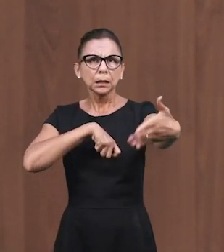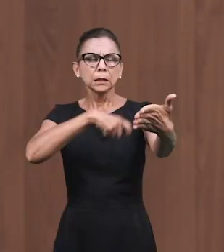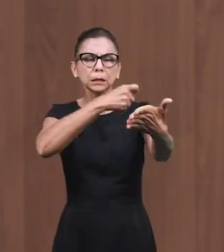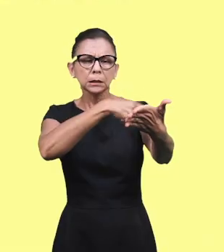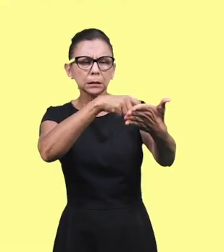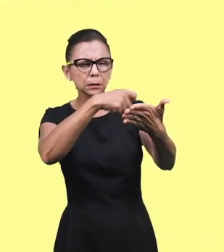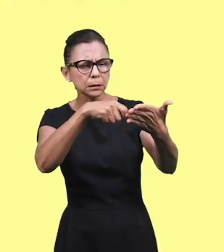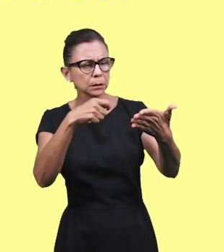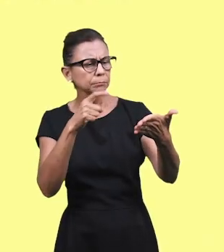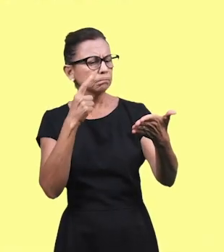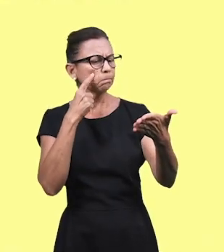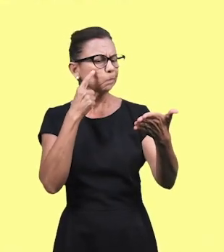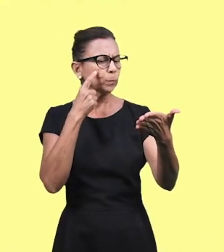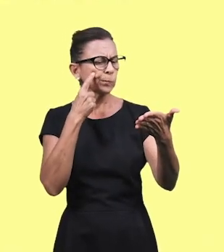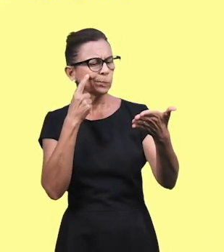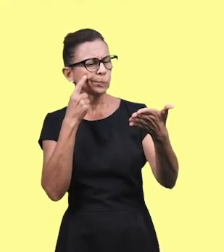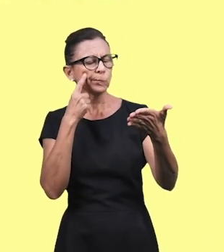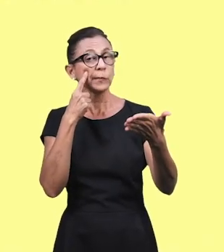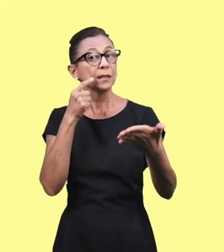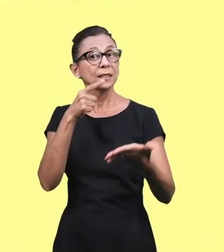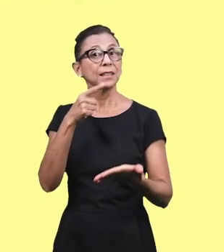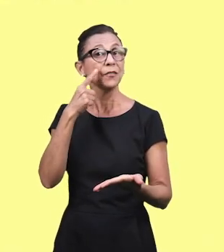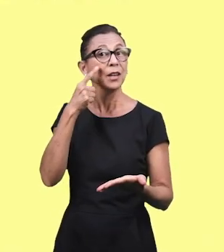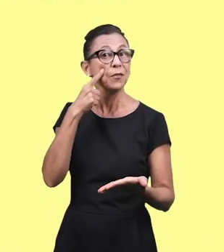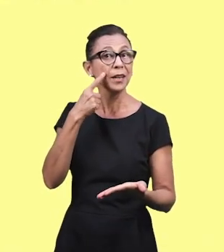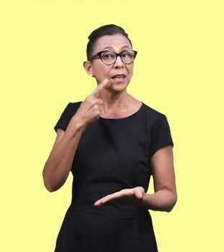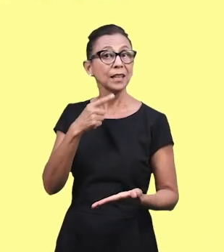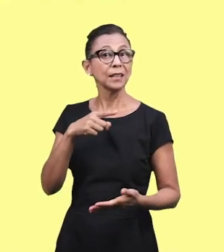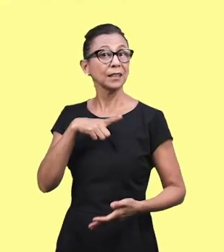les Écritures, car vous